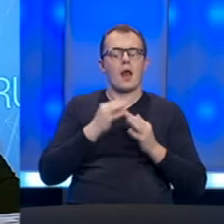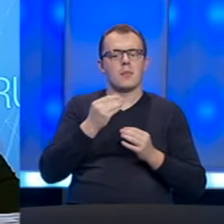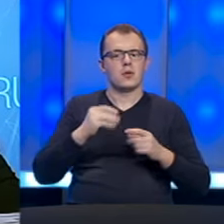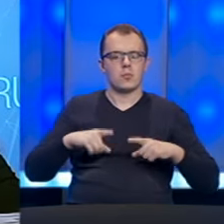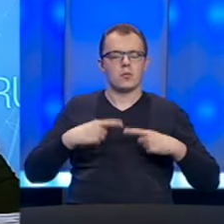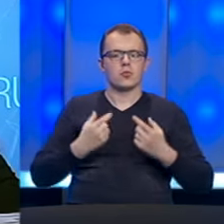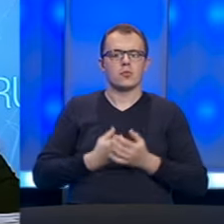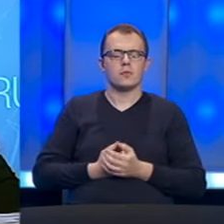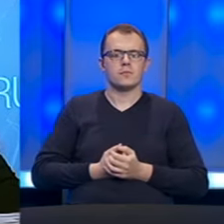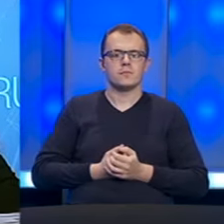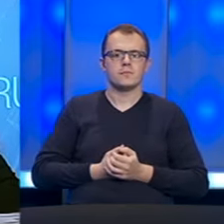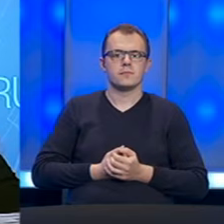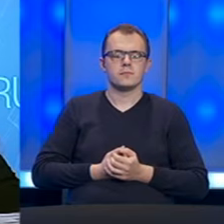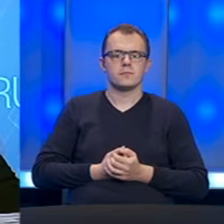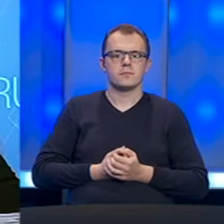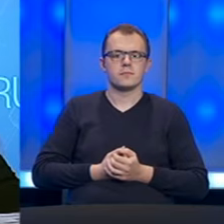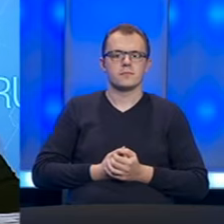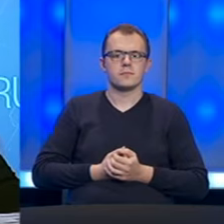jutro.